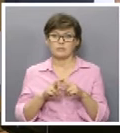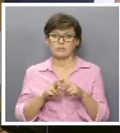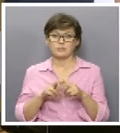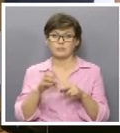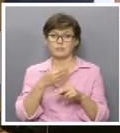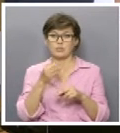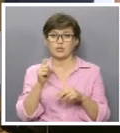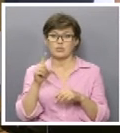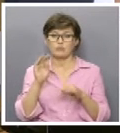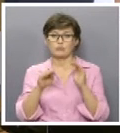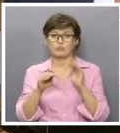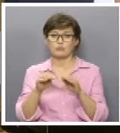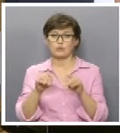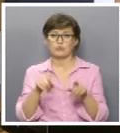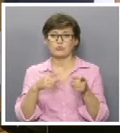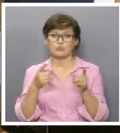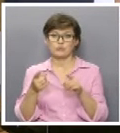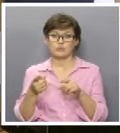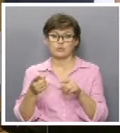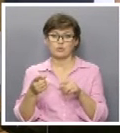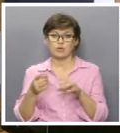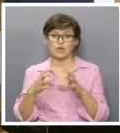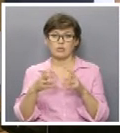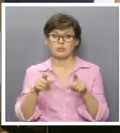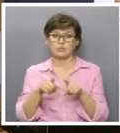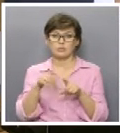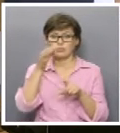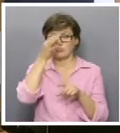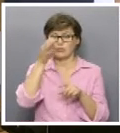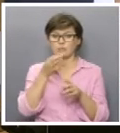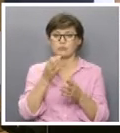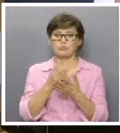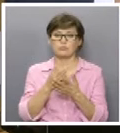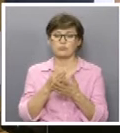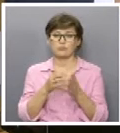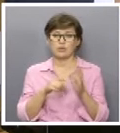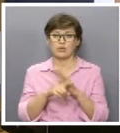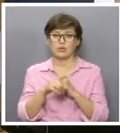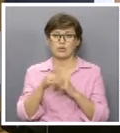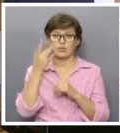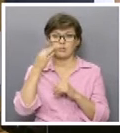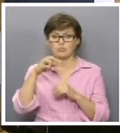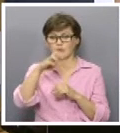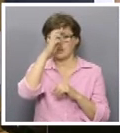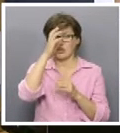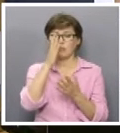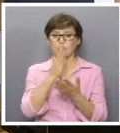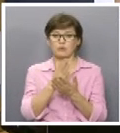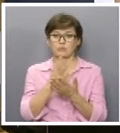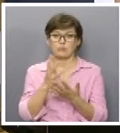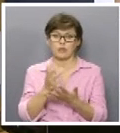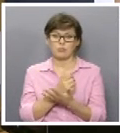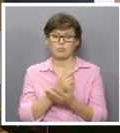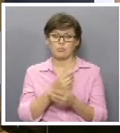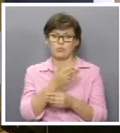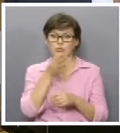газ кондургусуна көчүү әлемдік тәжірибе деп отырмыз. Көш бастаушысы АҚШ мемлекеті болып табылат. Қазіргі таңда